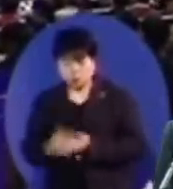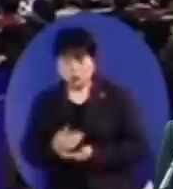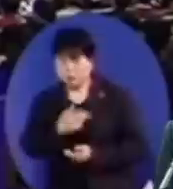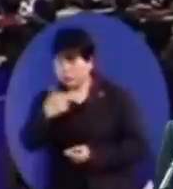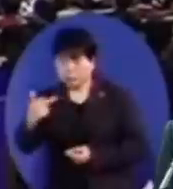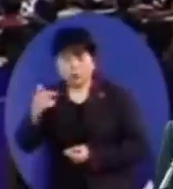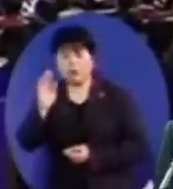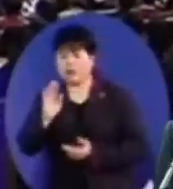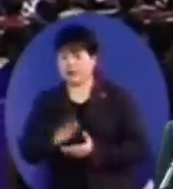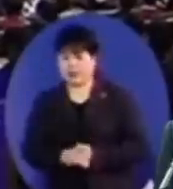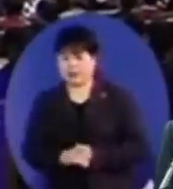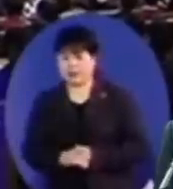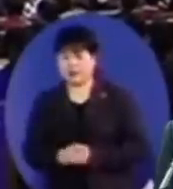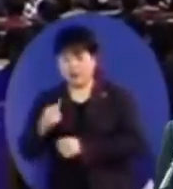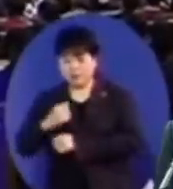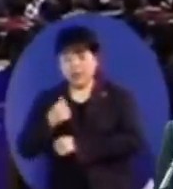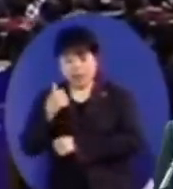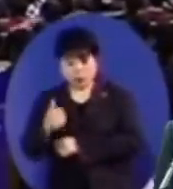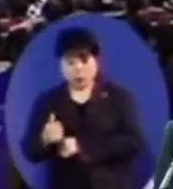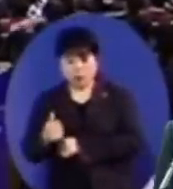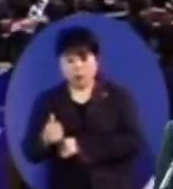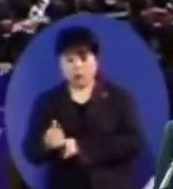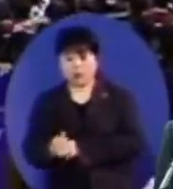하나이다니. 빌라도가 이르되 너희가